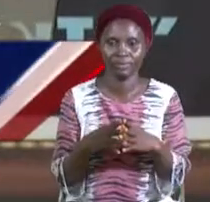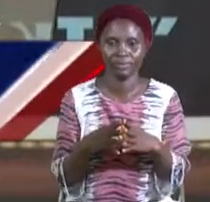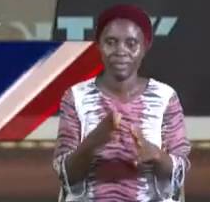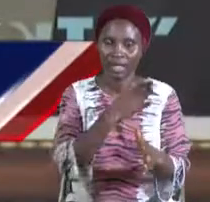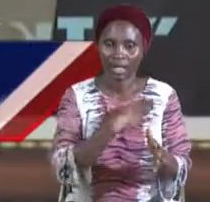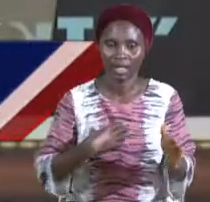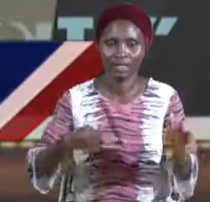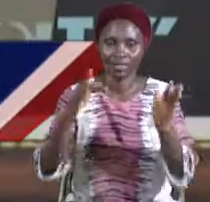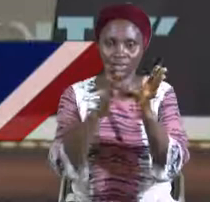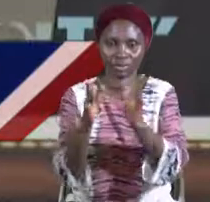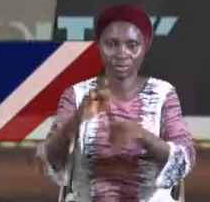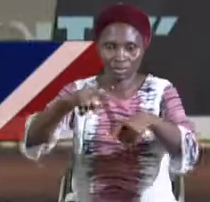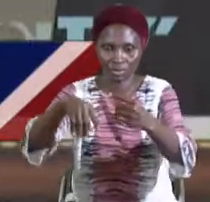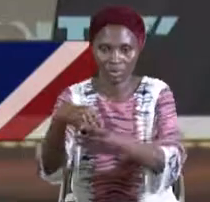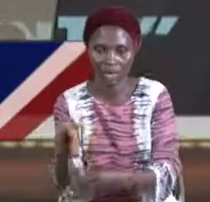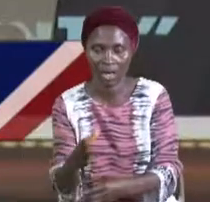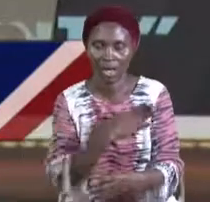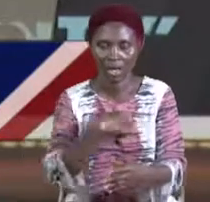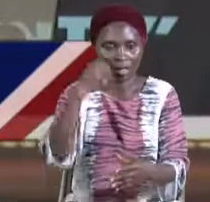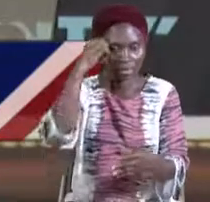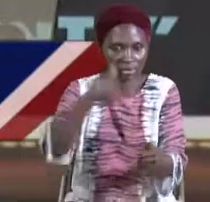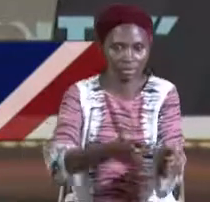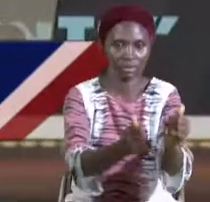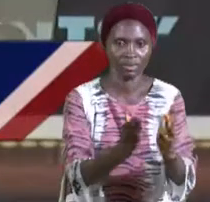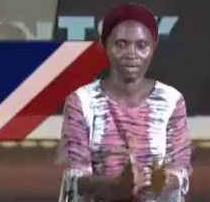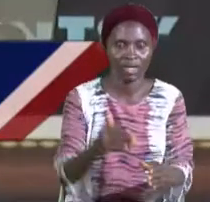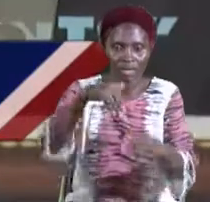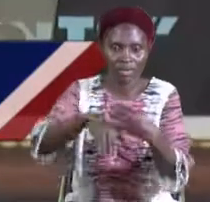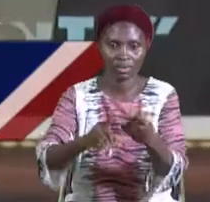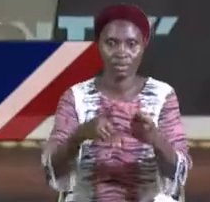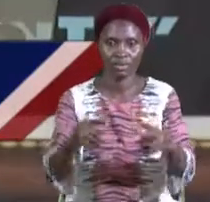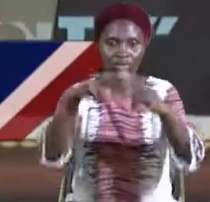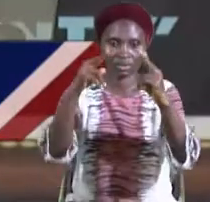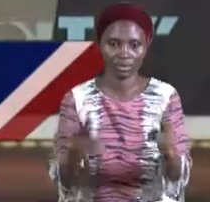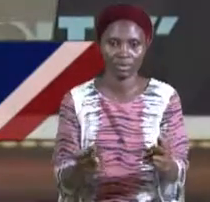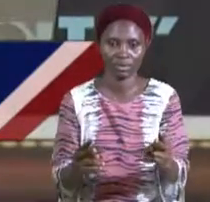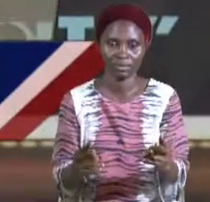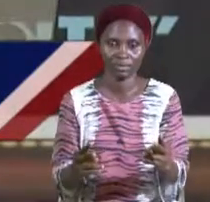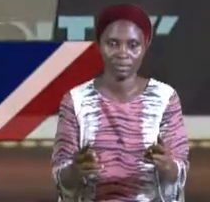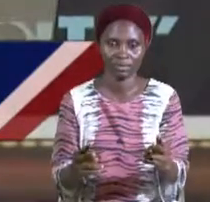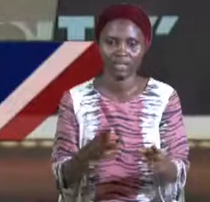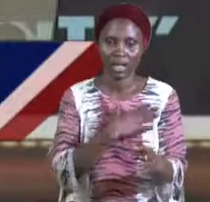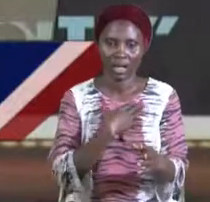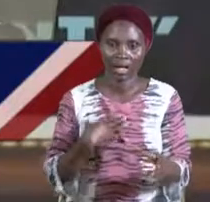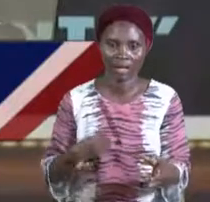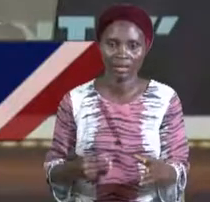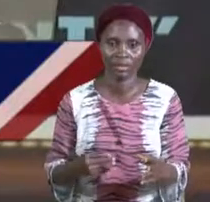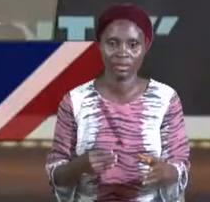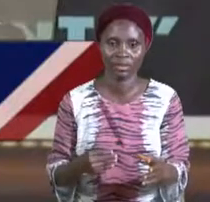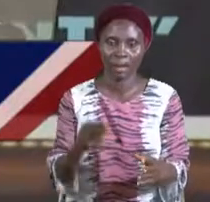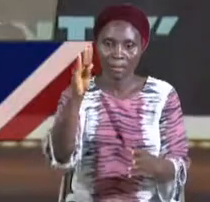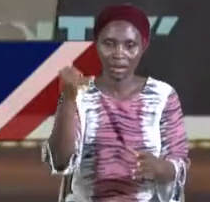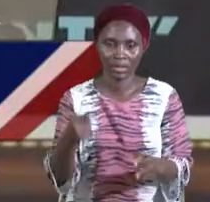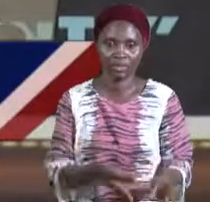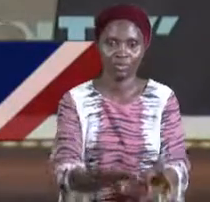27. Jésus s'en alla avec ses disciples dans les villages de Césarée de Philippe et leur posa en